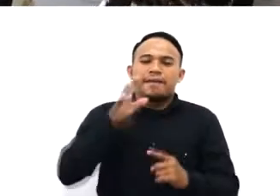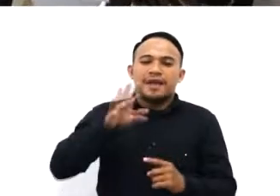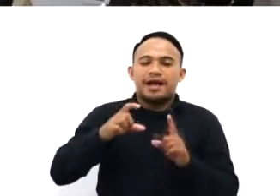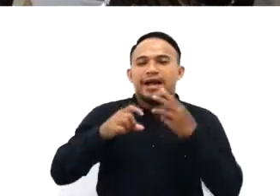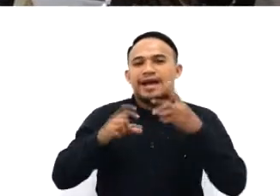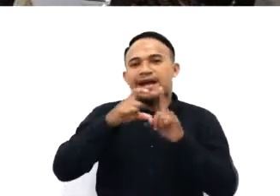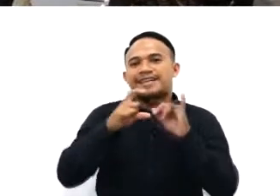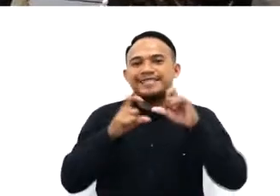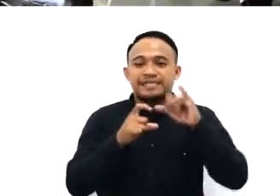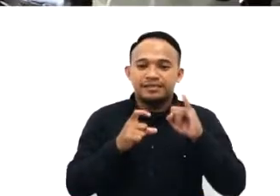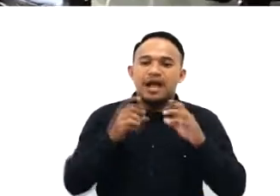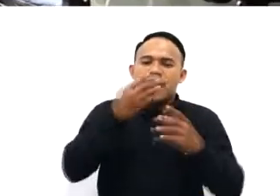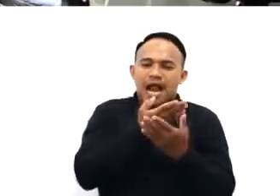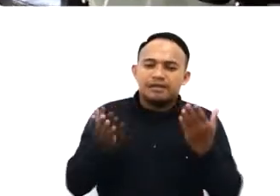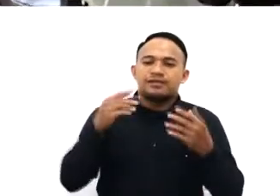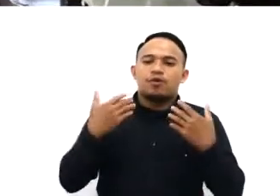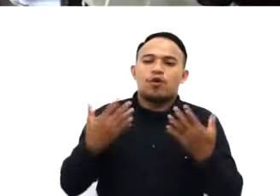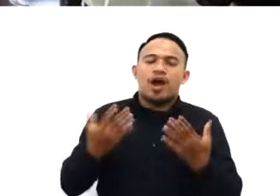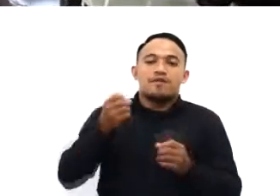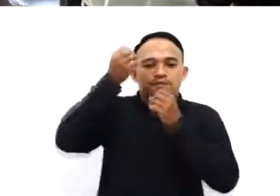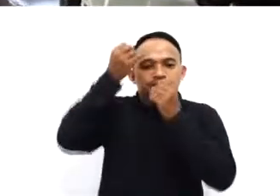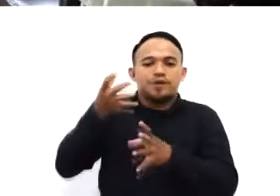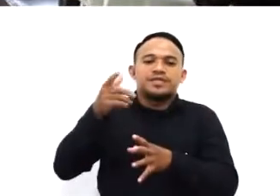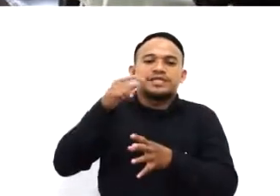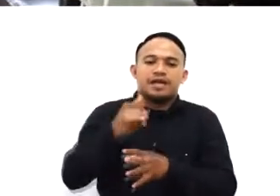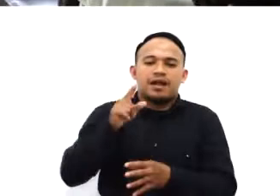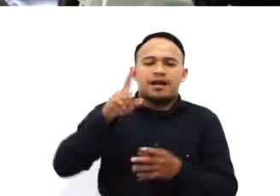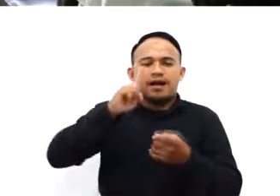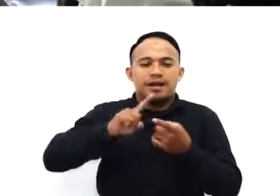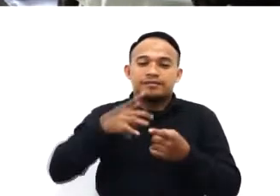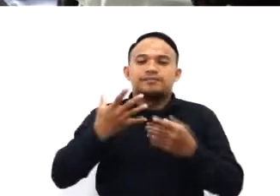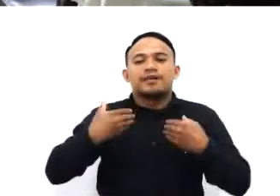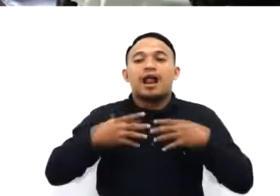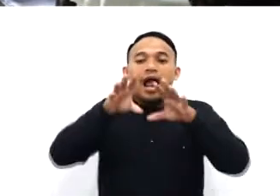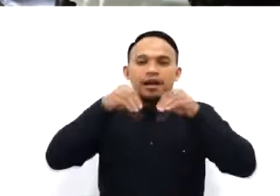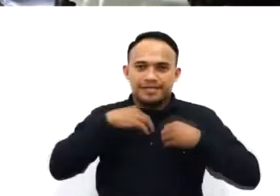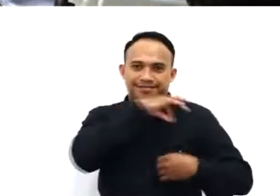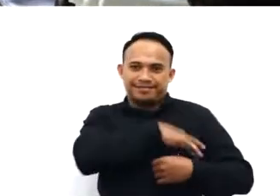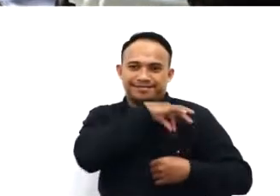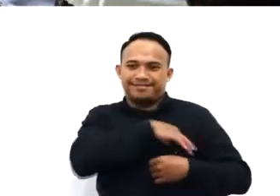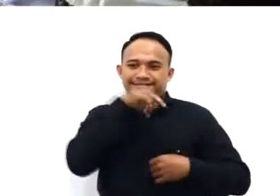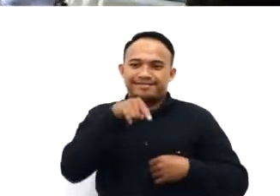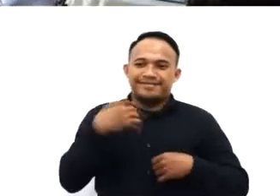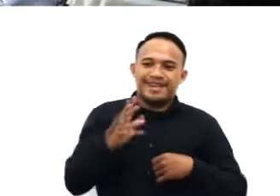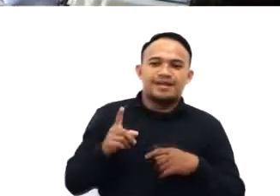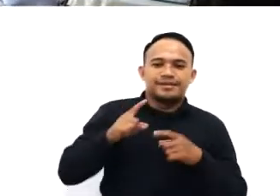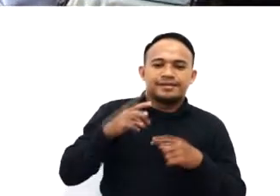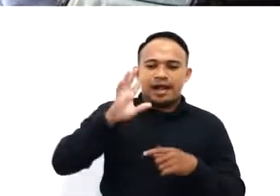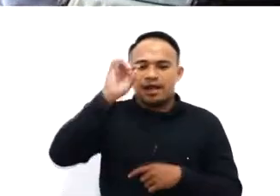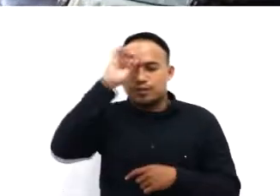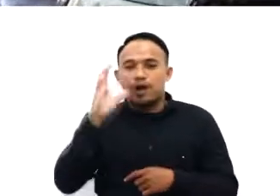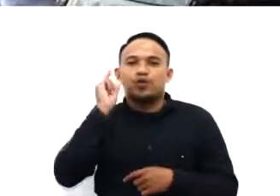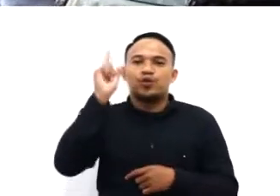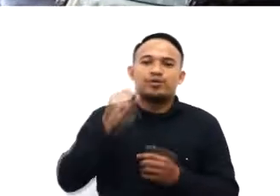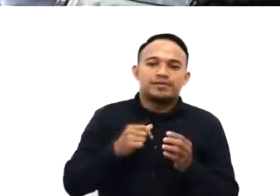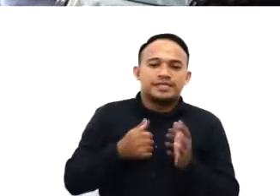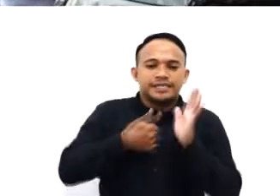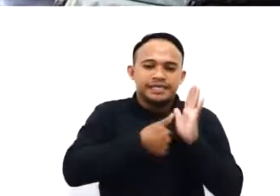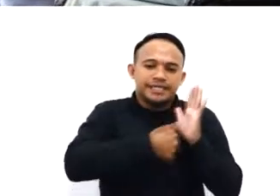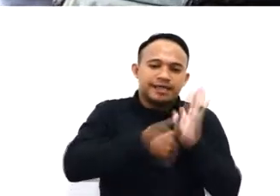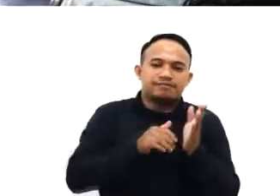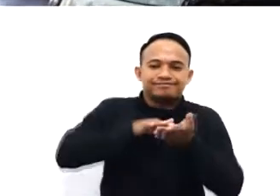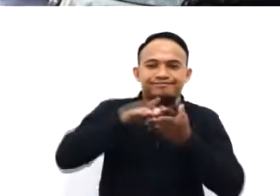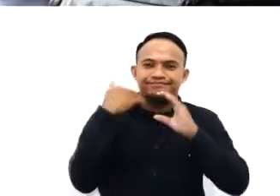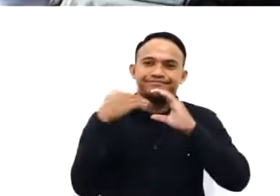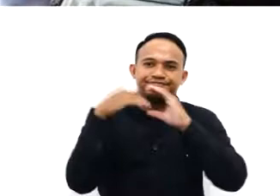dimanapun. Ya, Mitra Kominfotik, informasi terakhir tadi sekaligus menutup jumpa kita pada edisi kali